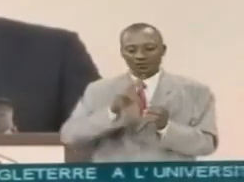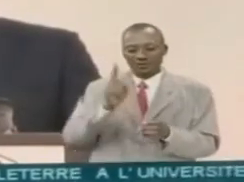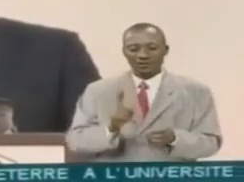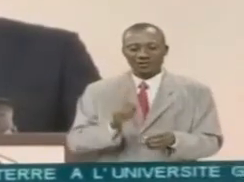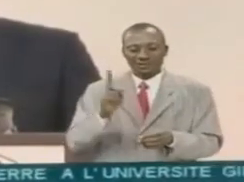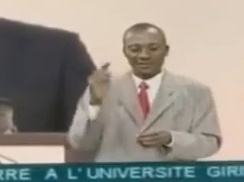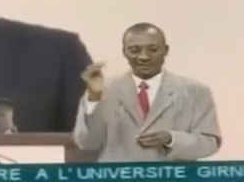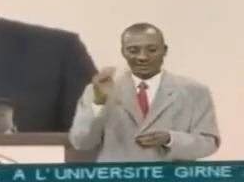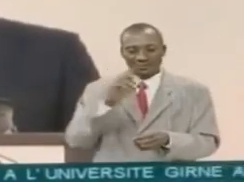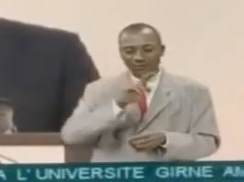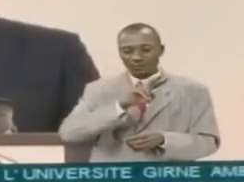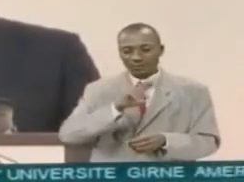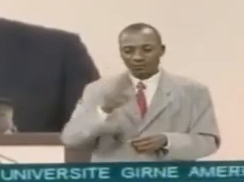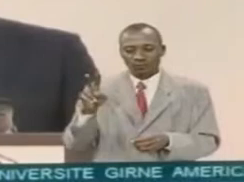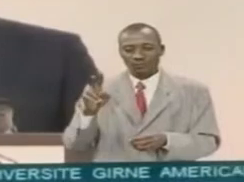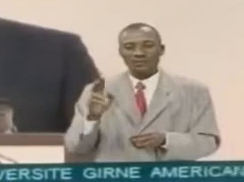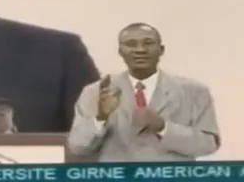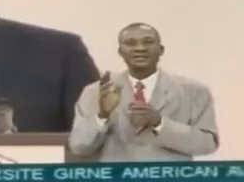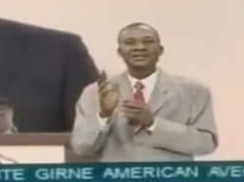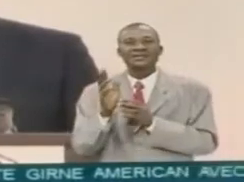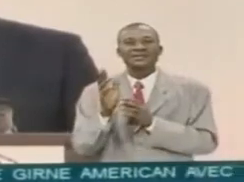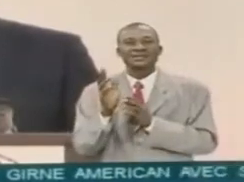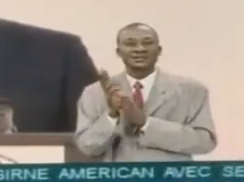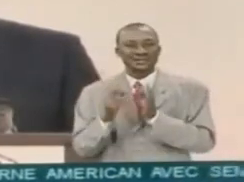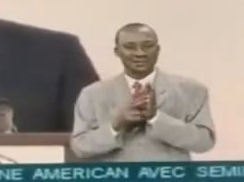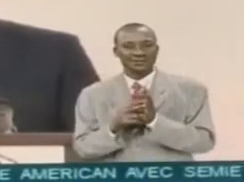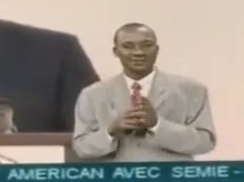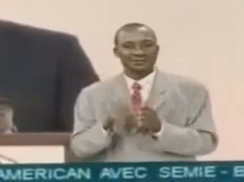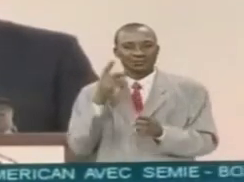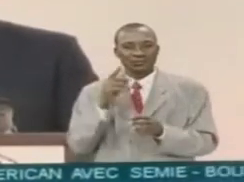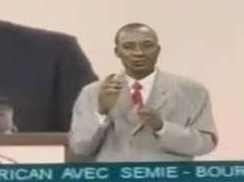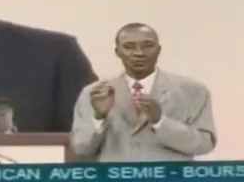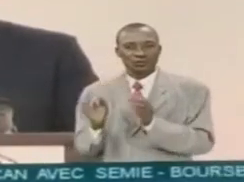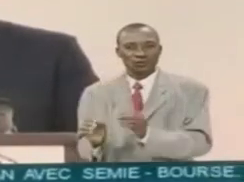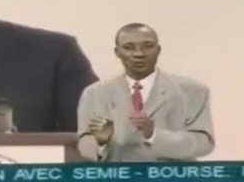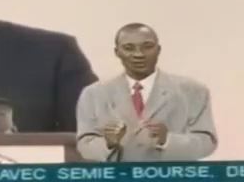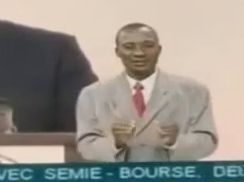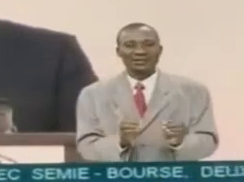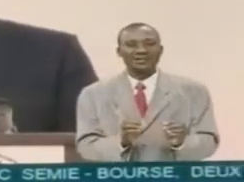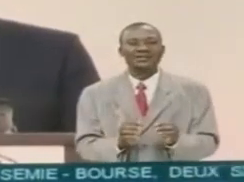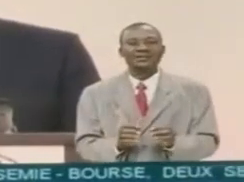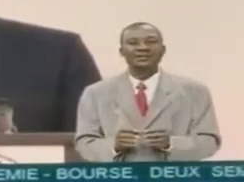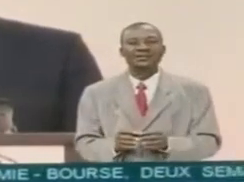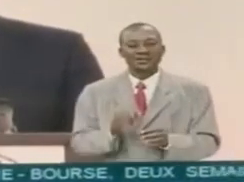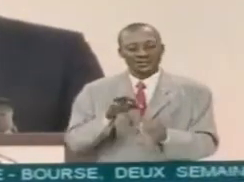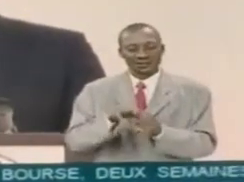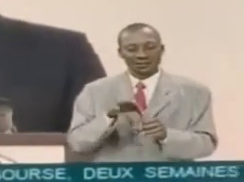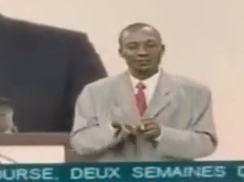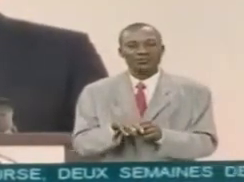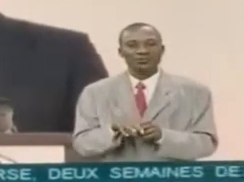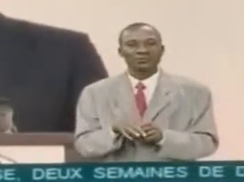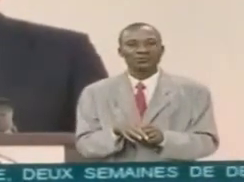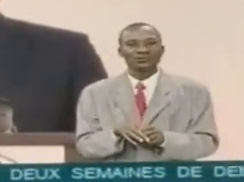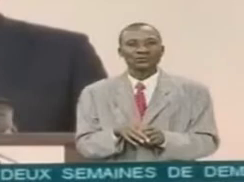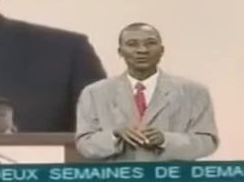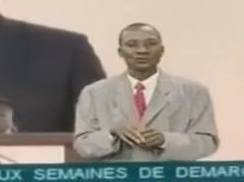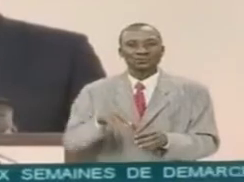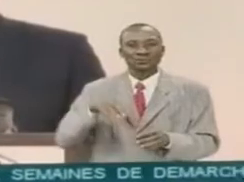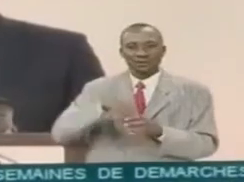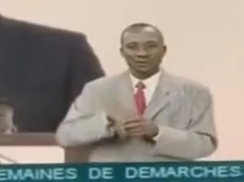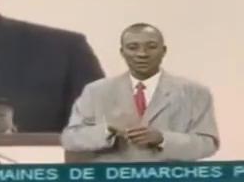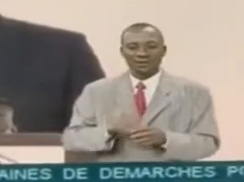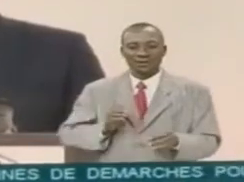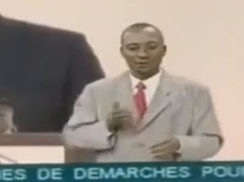2016 en vue de l'organisation d'un nouveau cycle électoral dans notre pays.